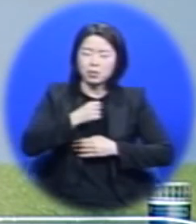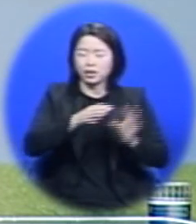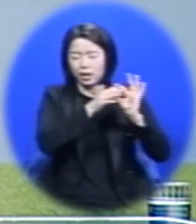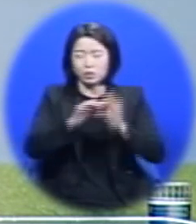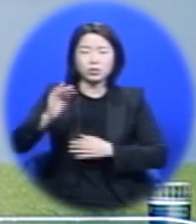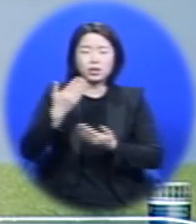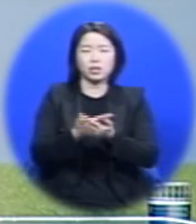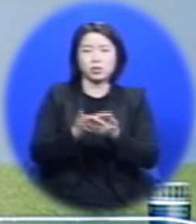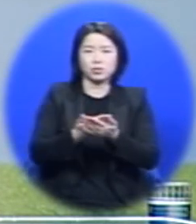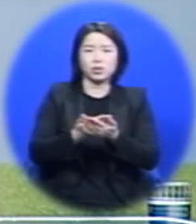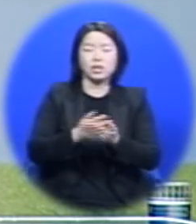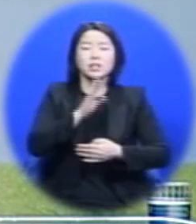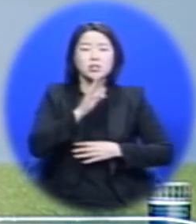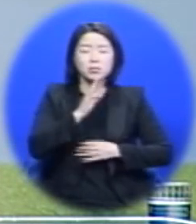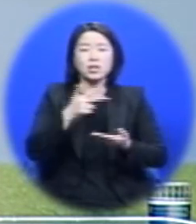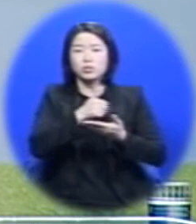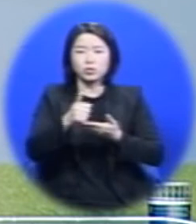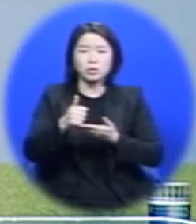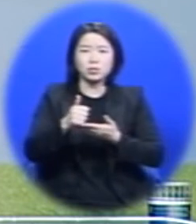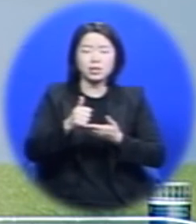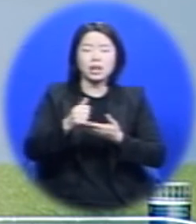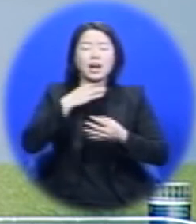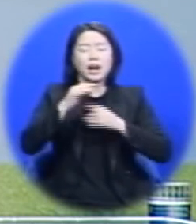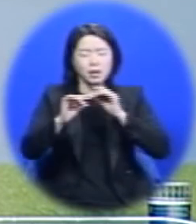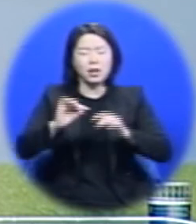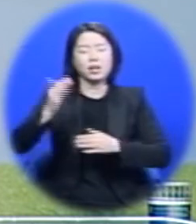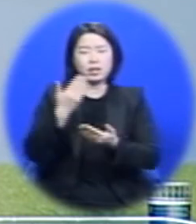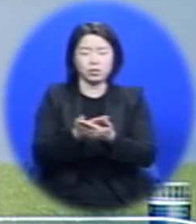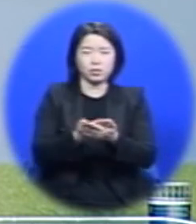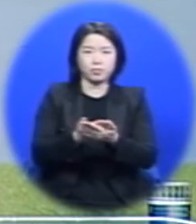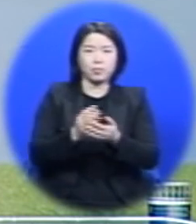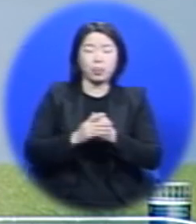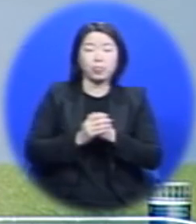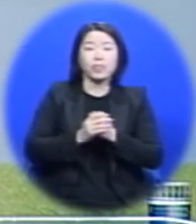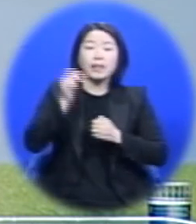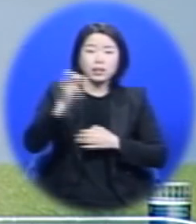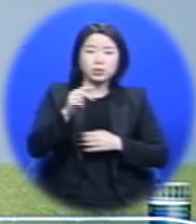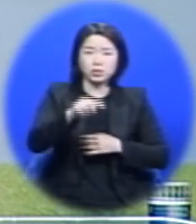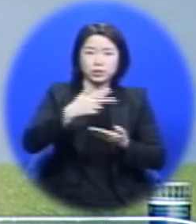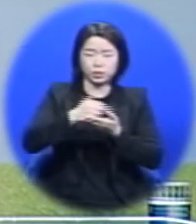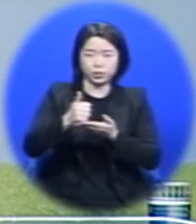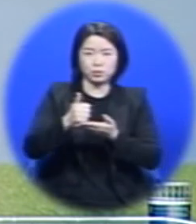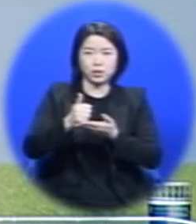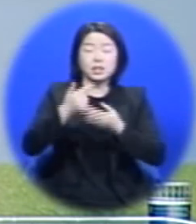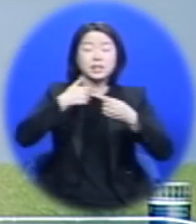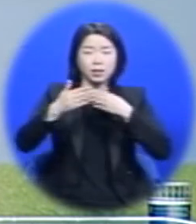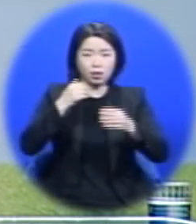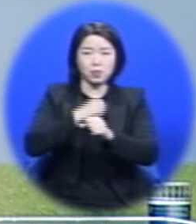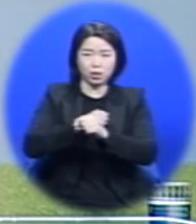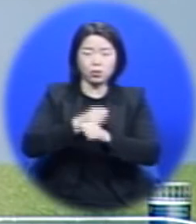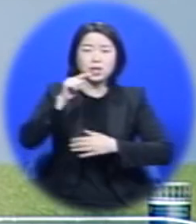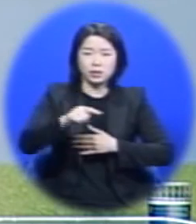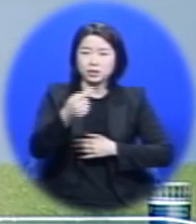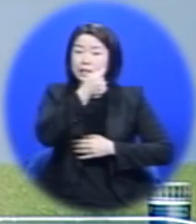하소서. 정말 주님을 정말 갈망하게 하소서. 그리고 그 주님을 경험하고 그리고